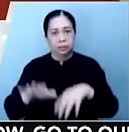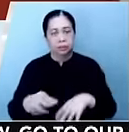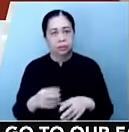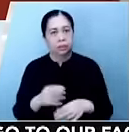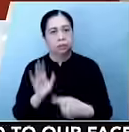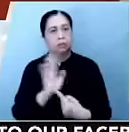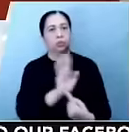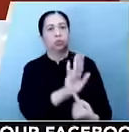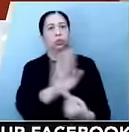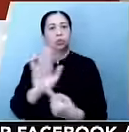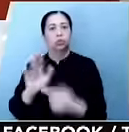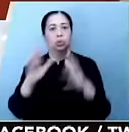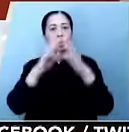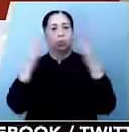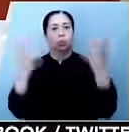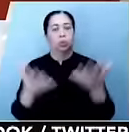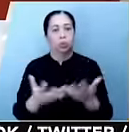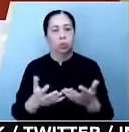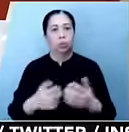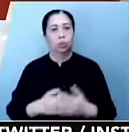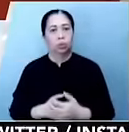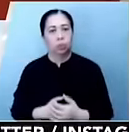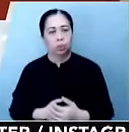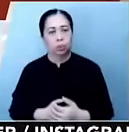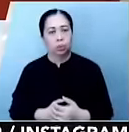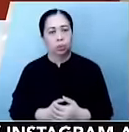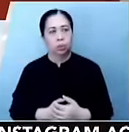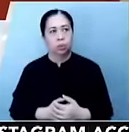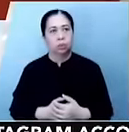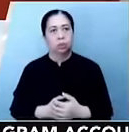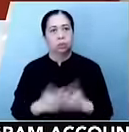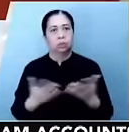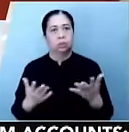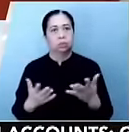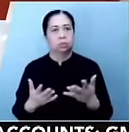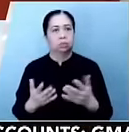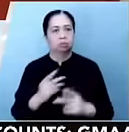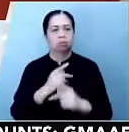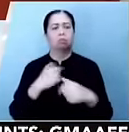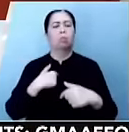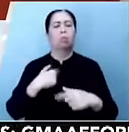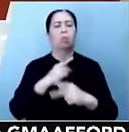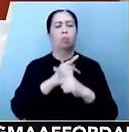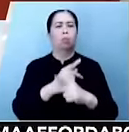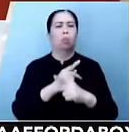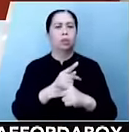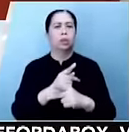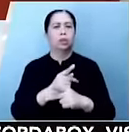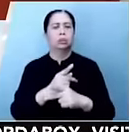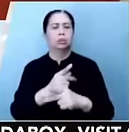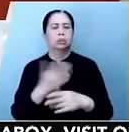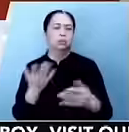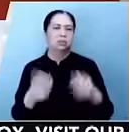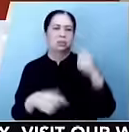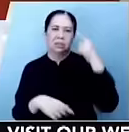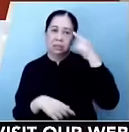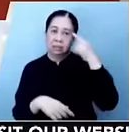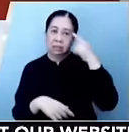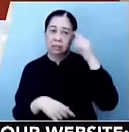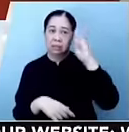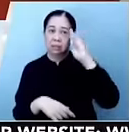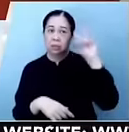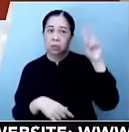the world na protektado as Marcos would want to picture it to